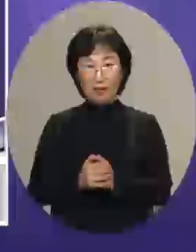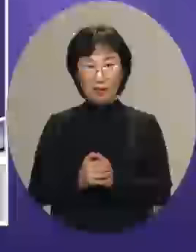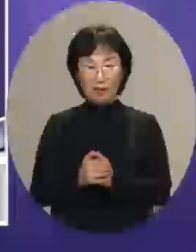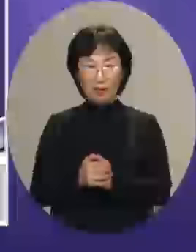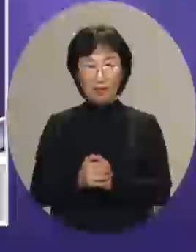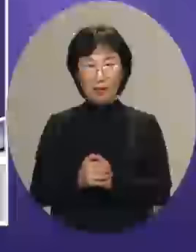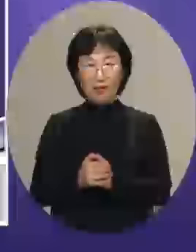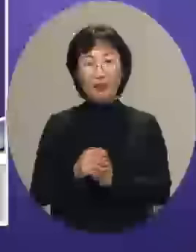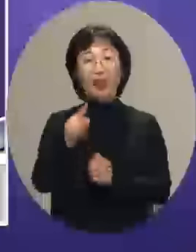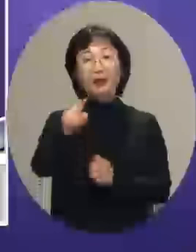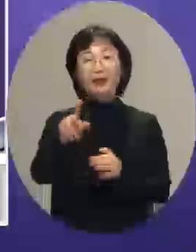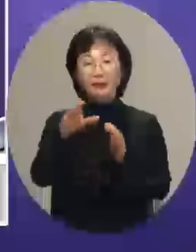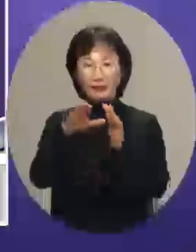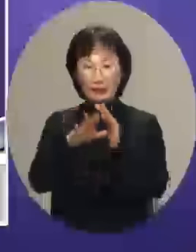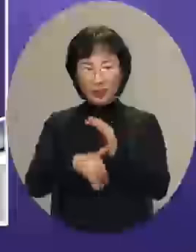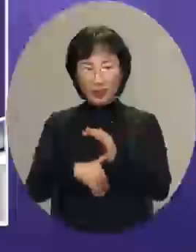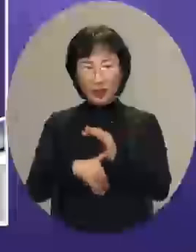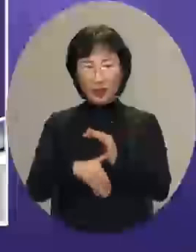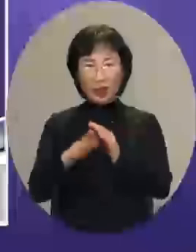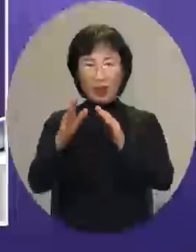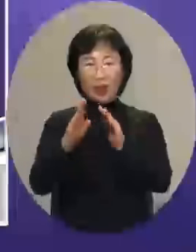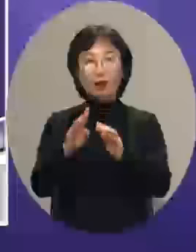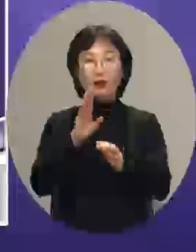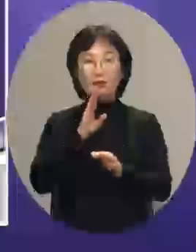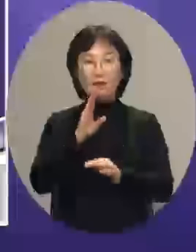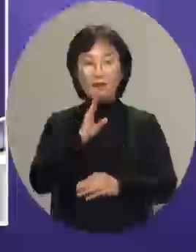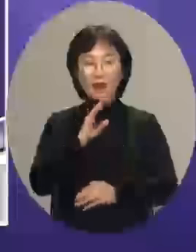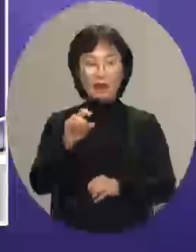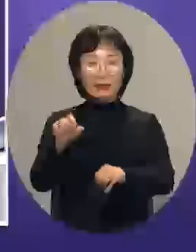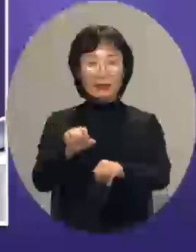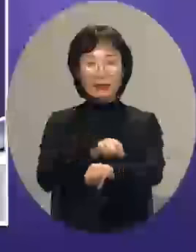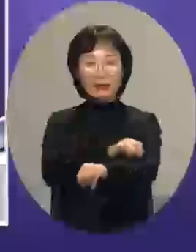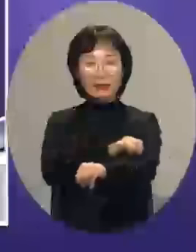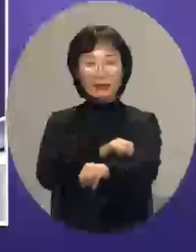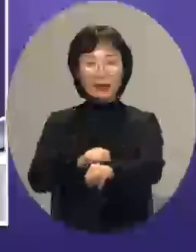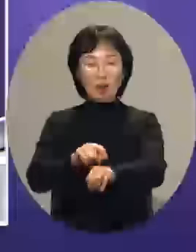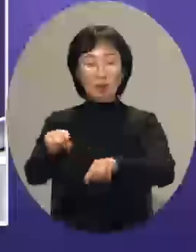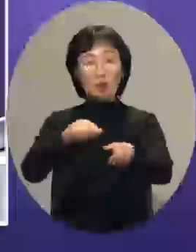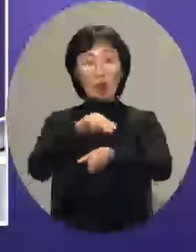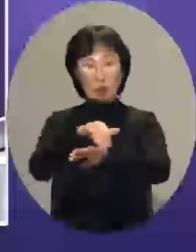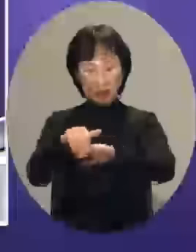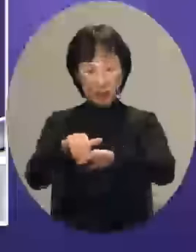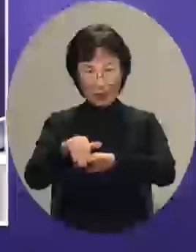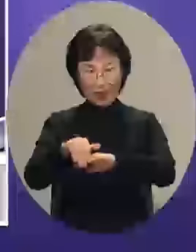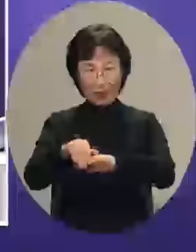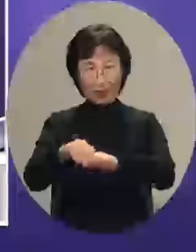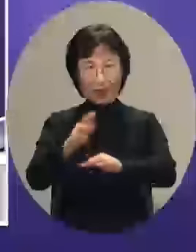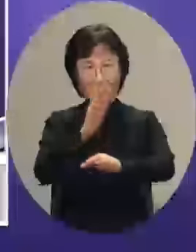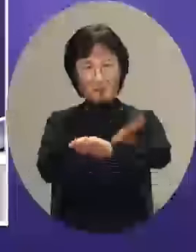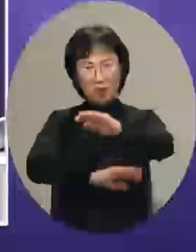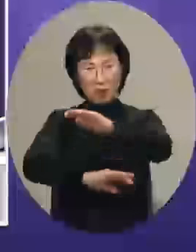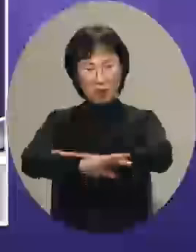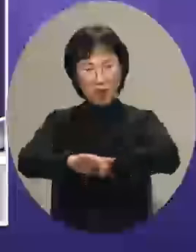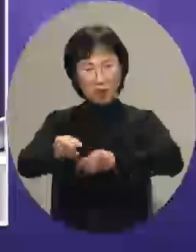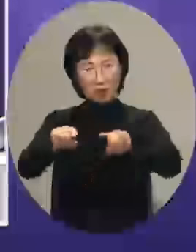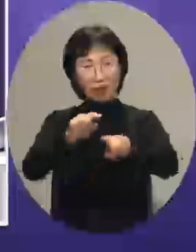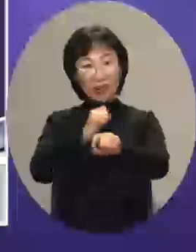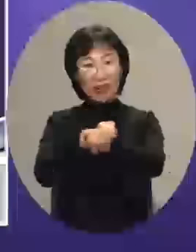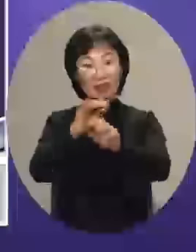오릅니다. 근데 그때 아주 공개적으로 특정 정치 정치 편향성이 높은 사람은